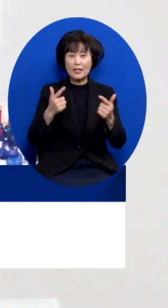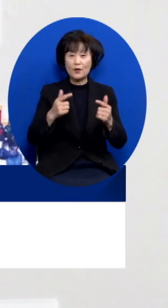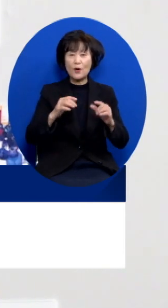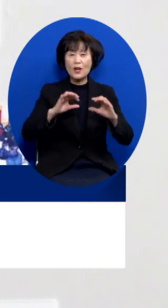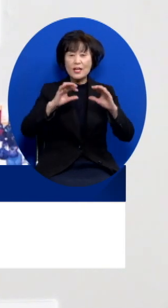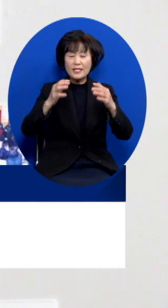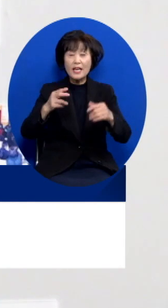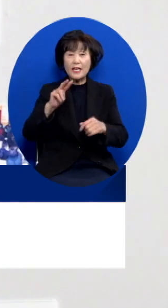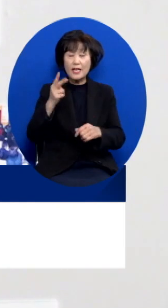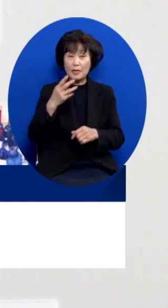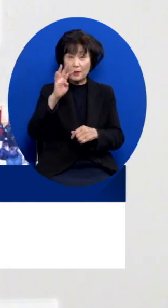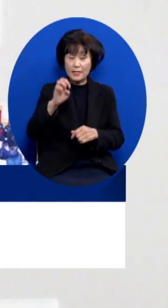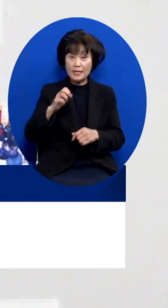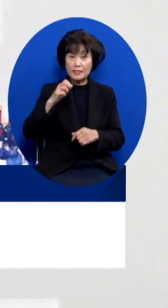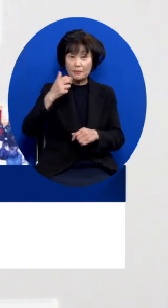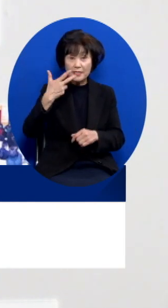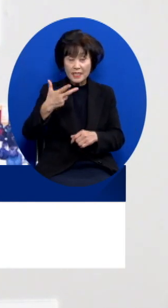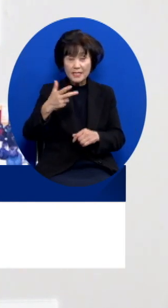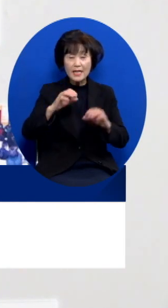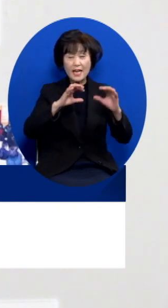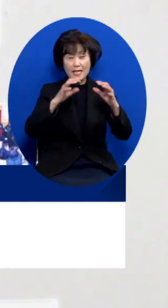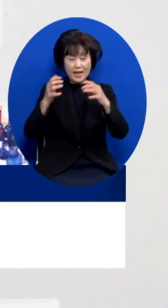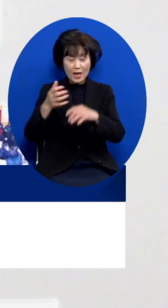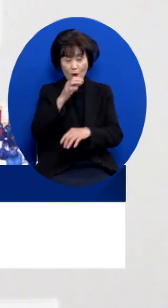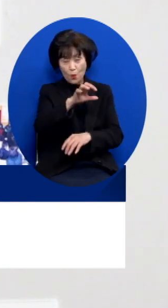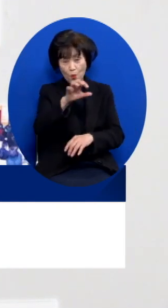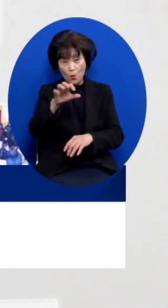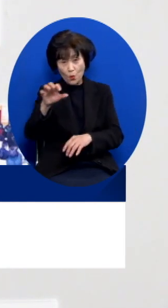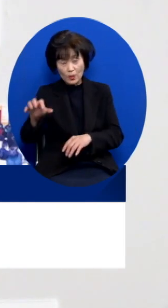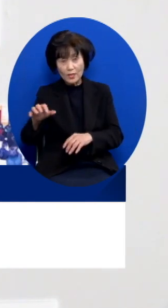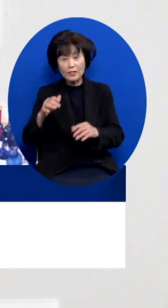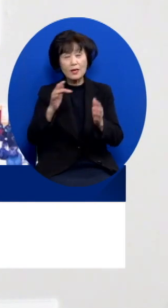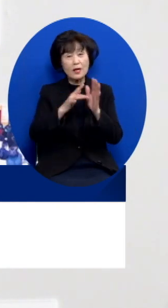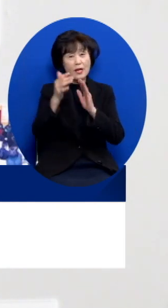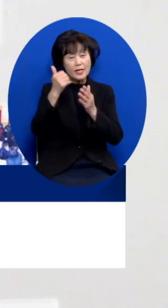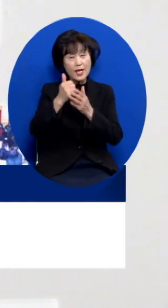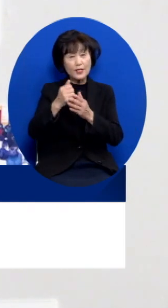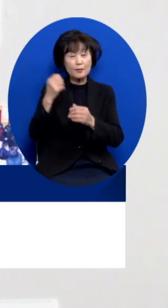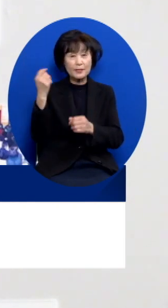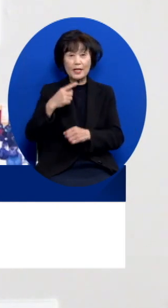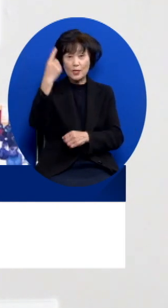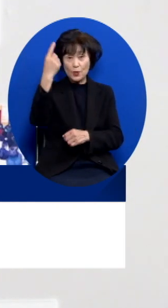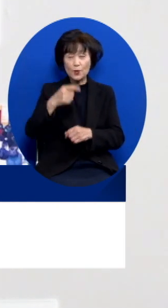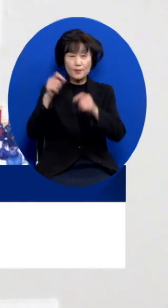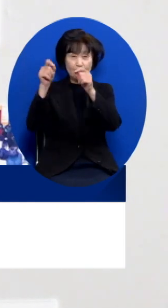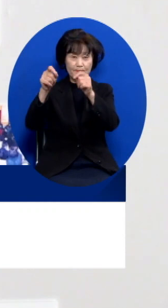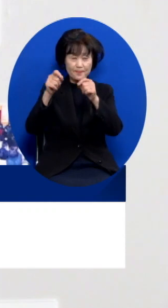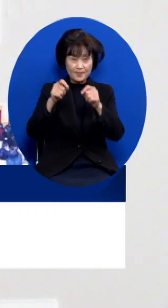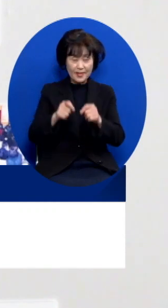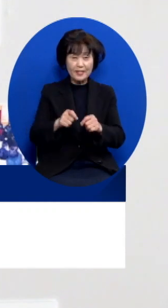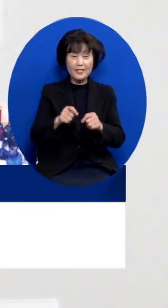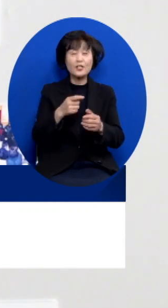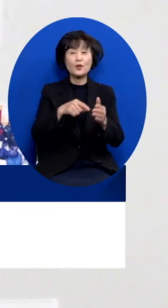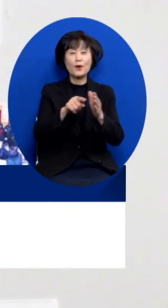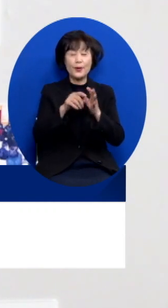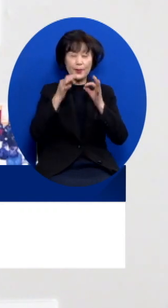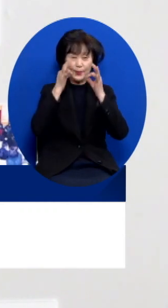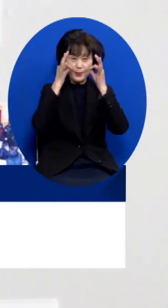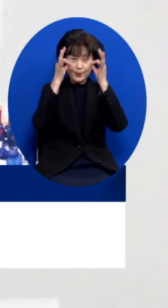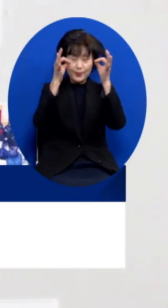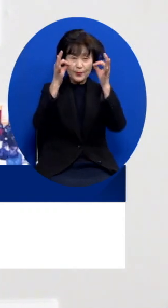사역을 해서 예수님의 재림이 앞당겨지도록 노력할 것이고요